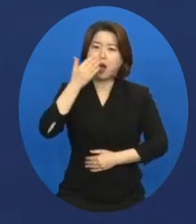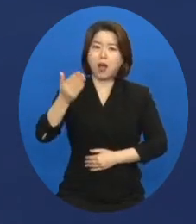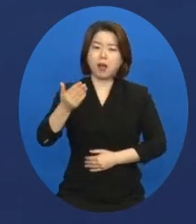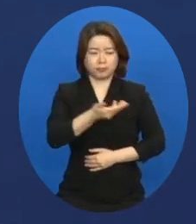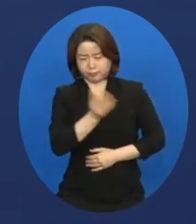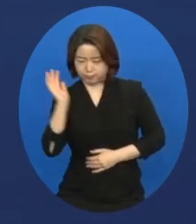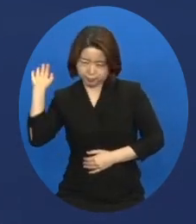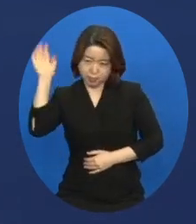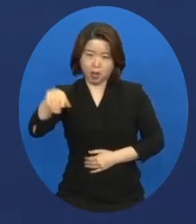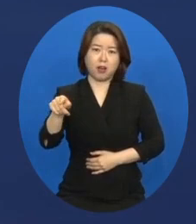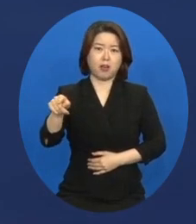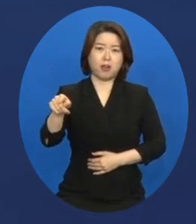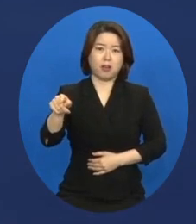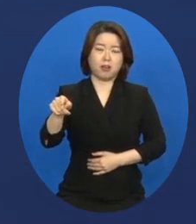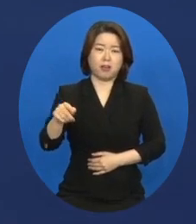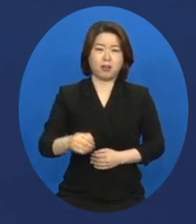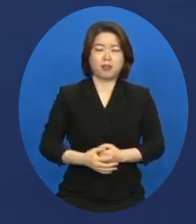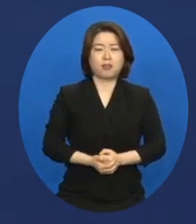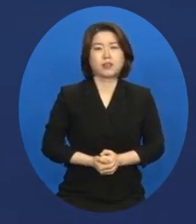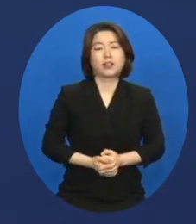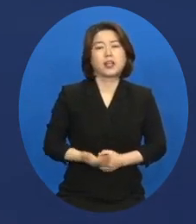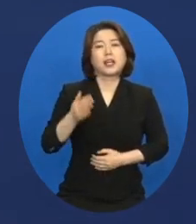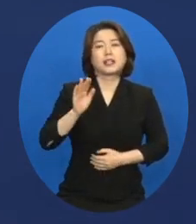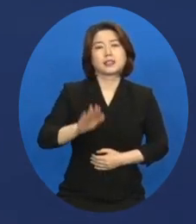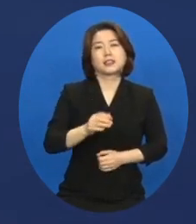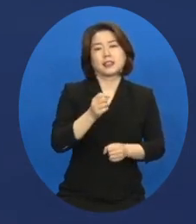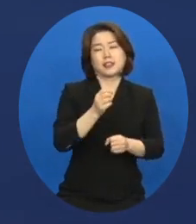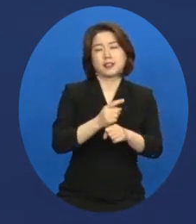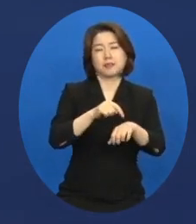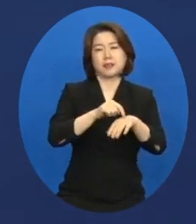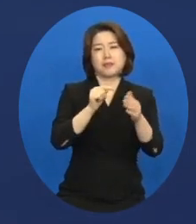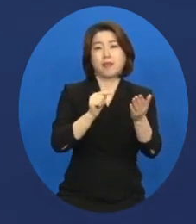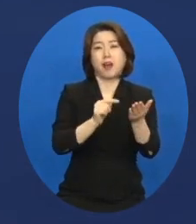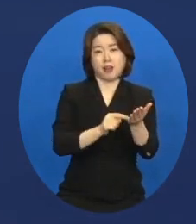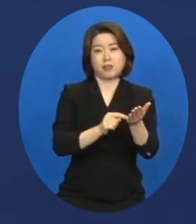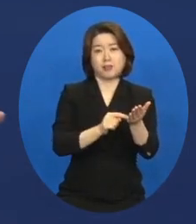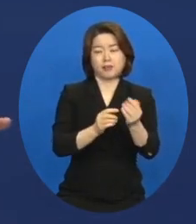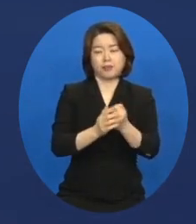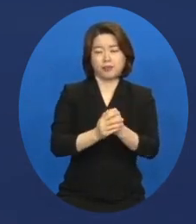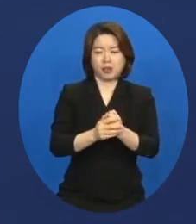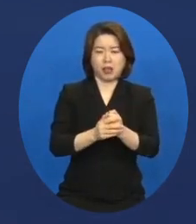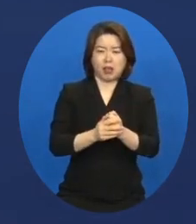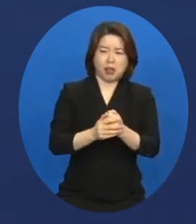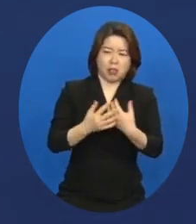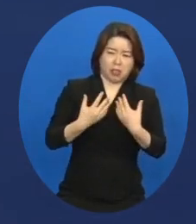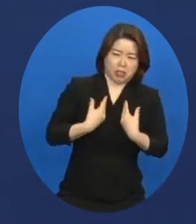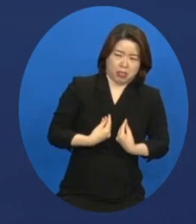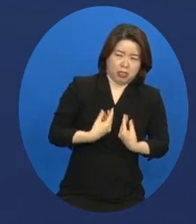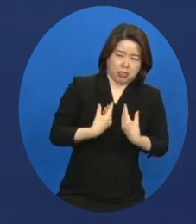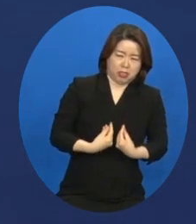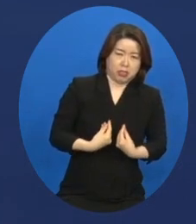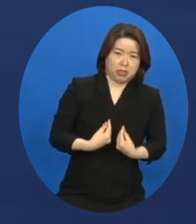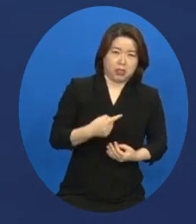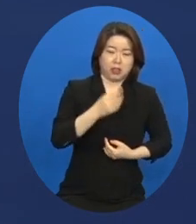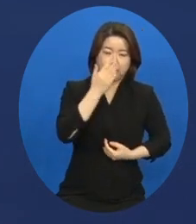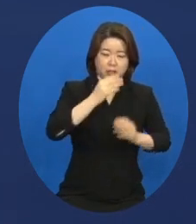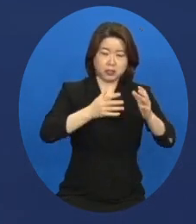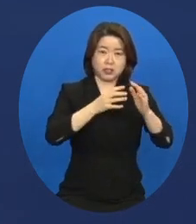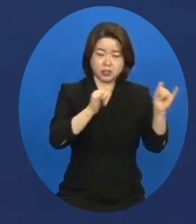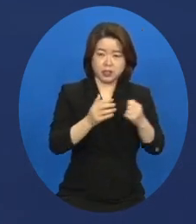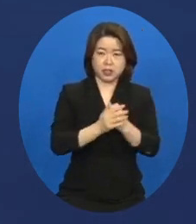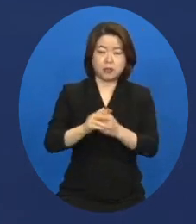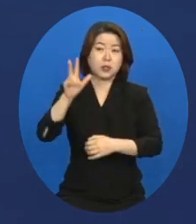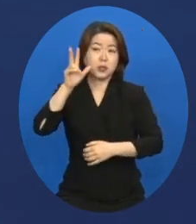들어갑시다. 그러나 이미 마음이 기울어져 버린 이스라엘 백성들은 오히려